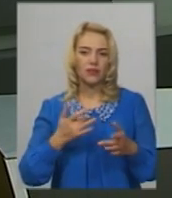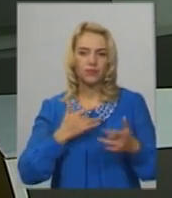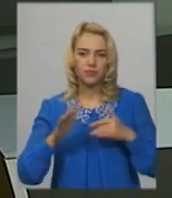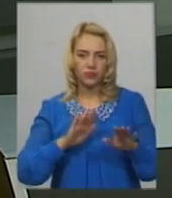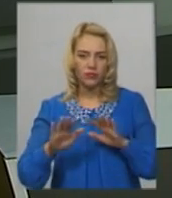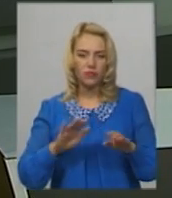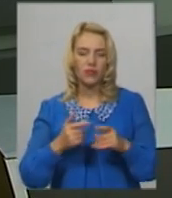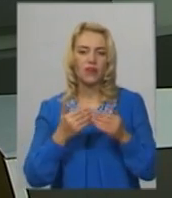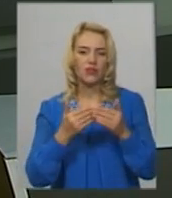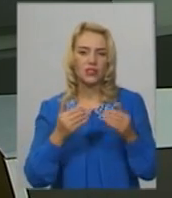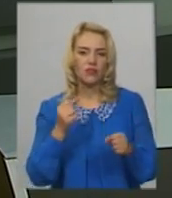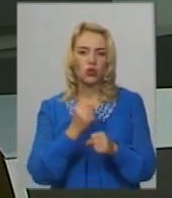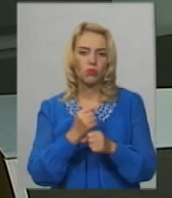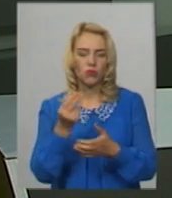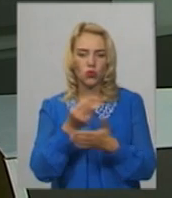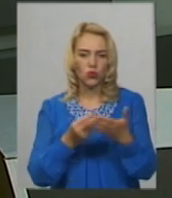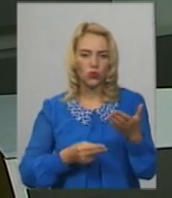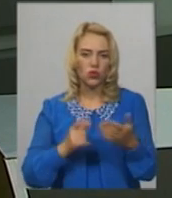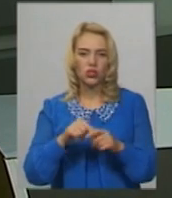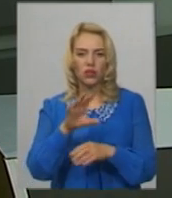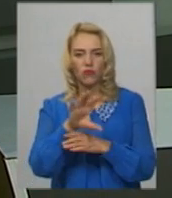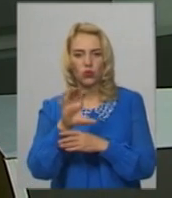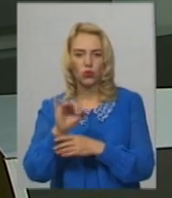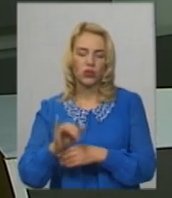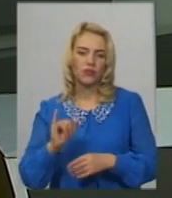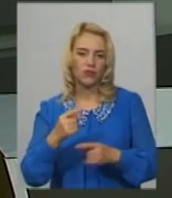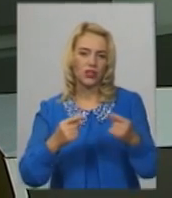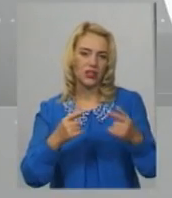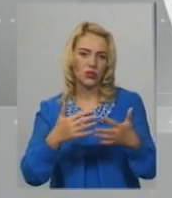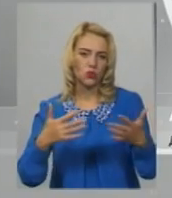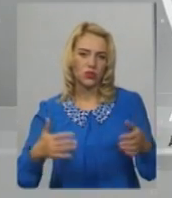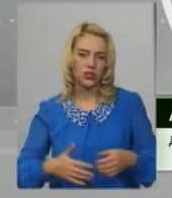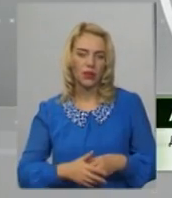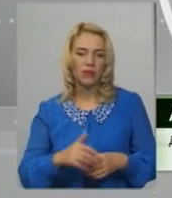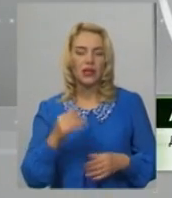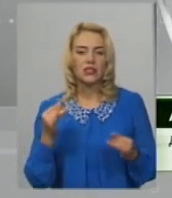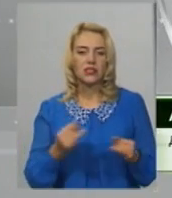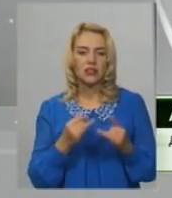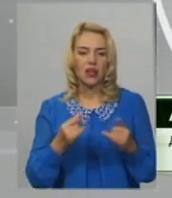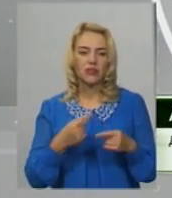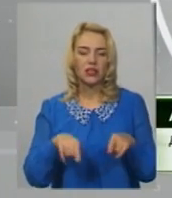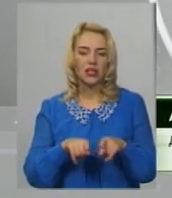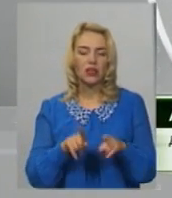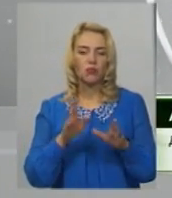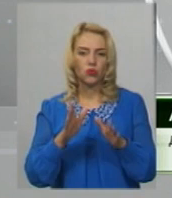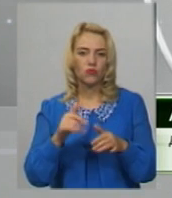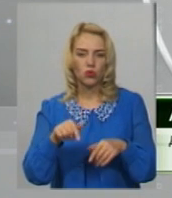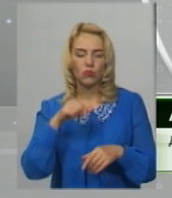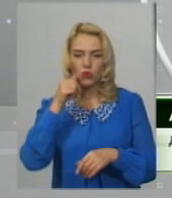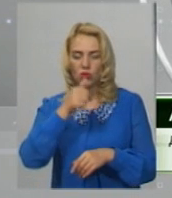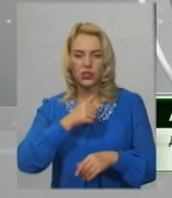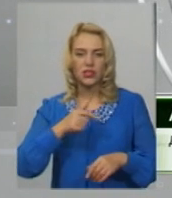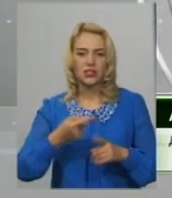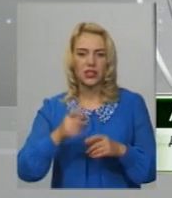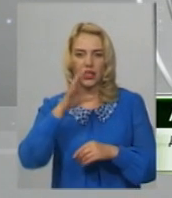виставки робіт художників та фотографів і панельні дискусії. Із цікавин, які в нас буде цього року, це